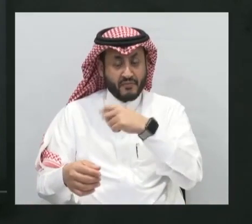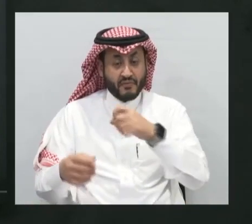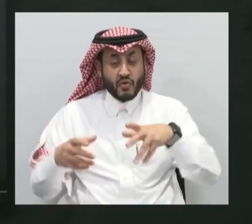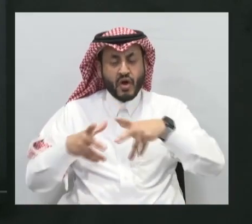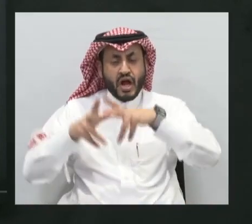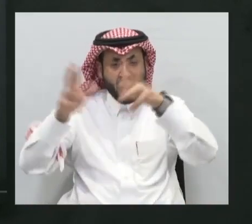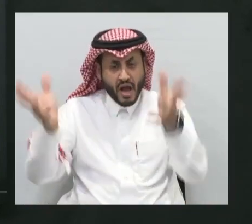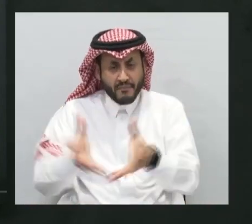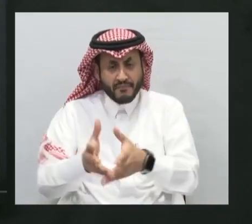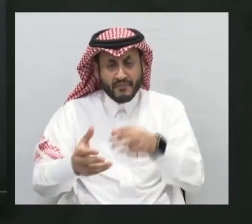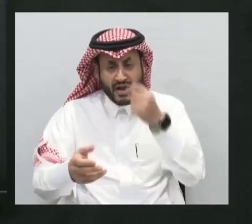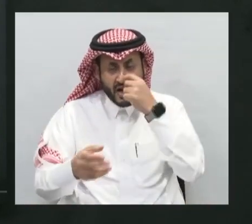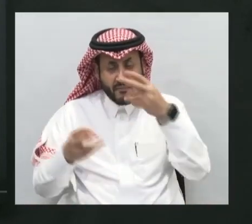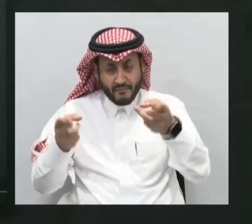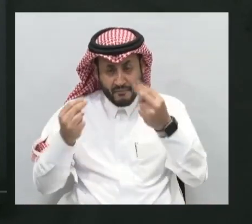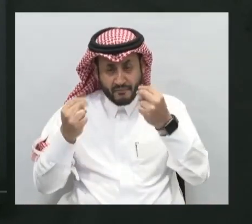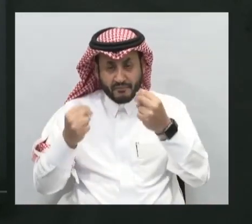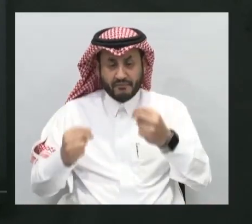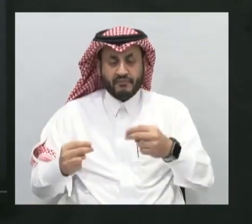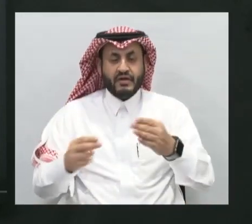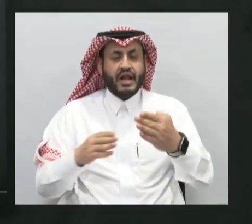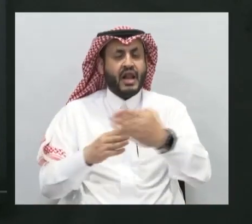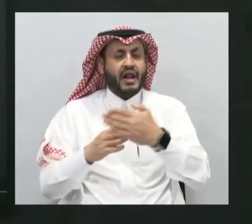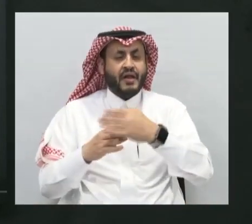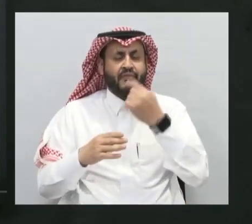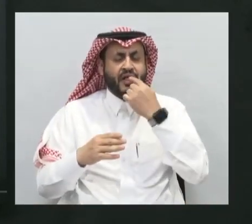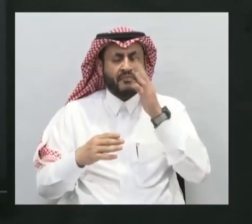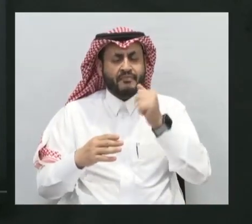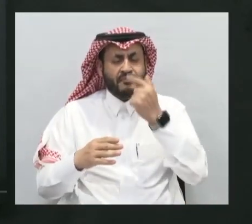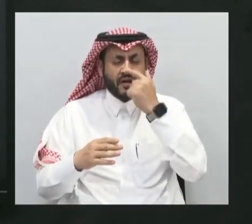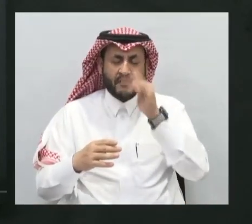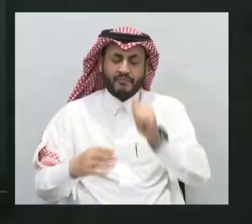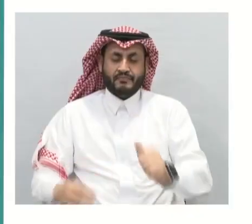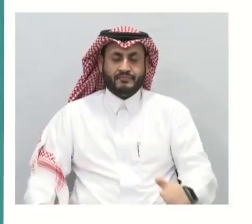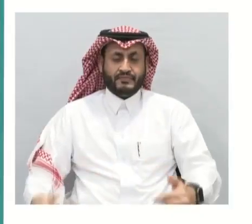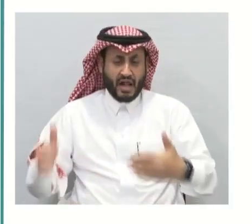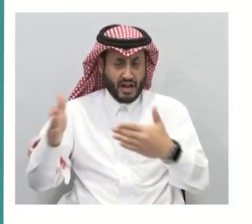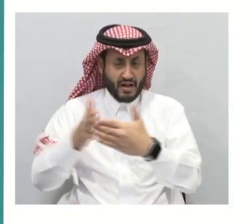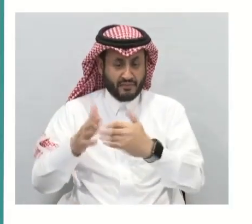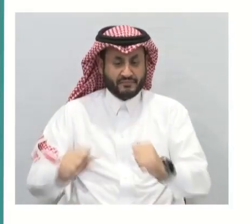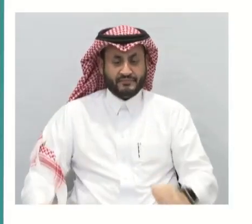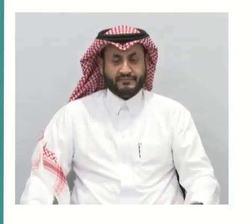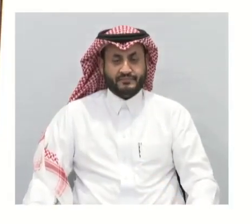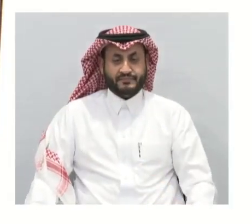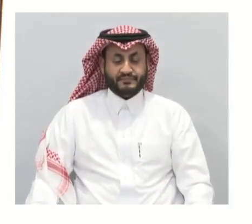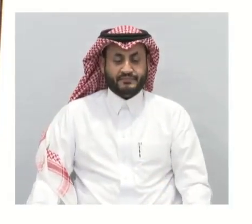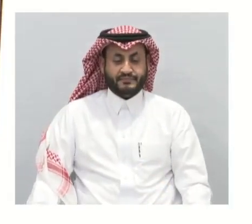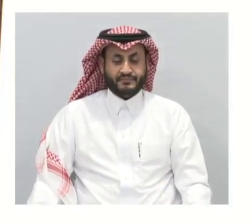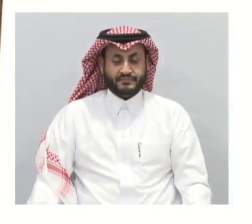كامل الى هذه المستقبلات الشاميه فلا نستطيع التذوق ولا شم هذه الرائحه